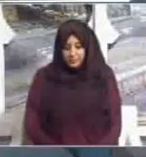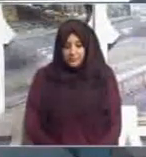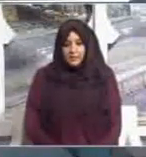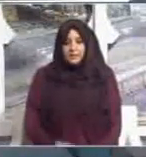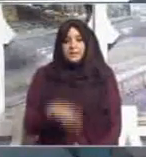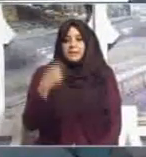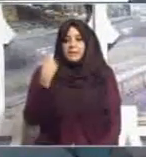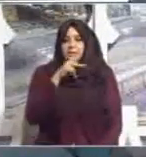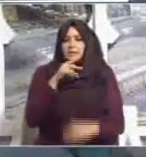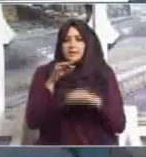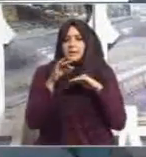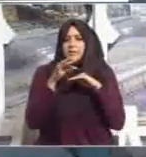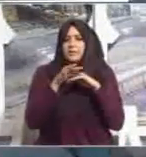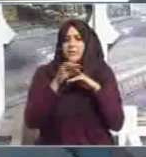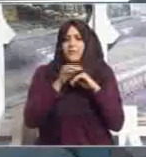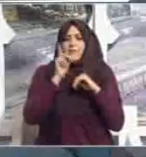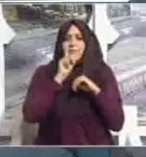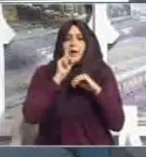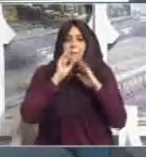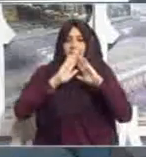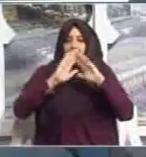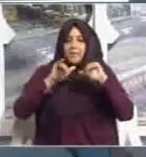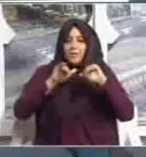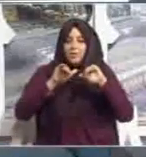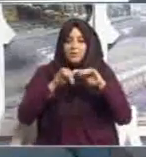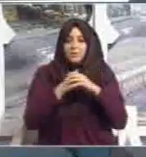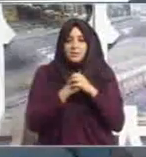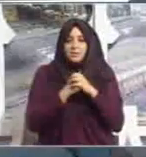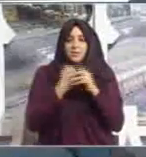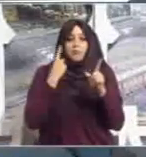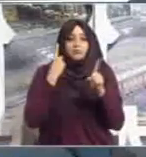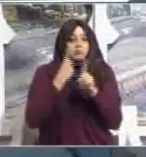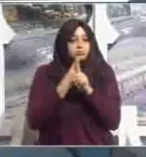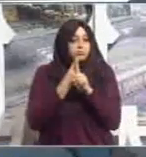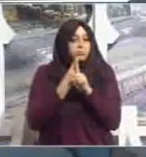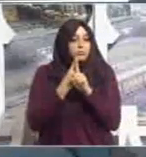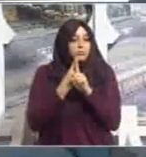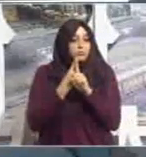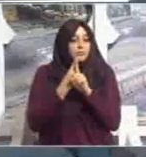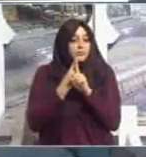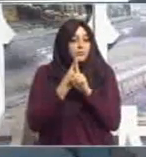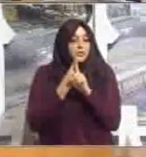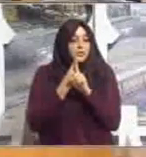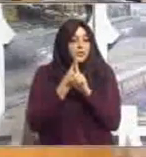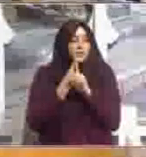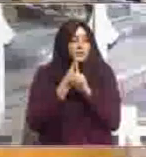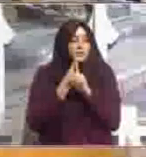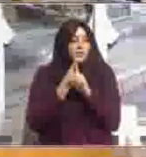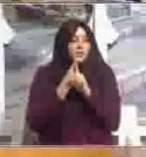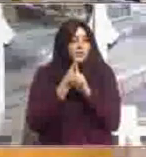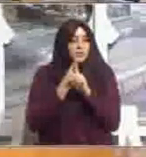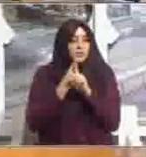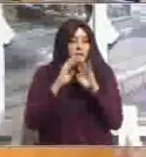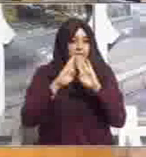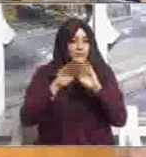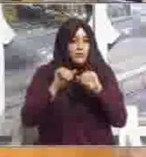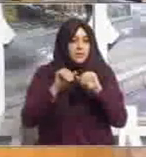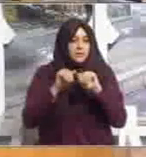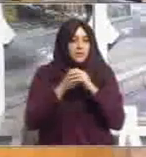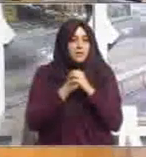مطلقة. ايه تلاقيت معاها هي ديفورتي، هي مطلقة.